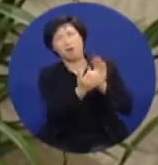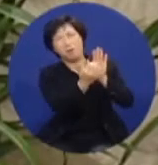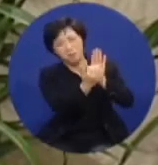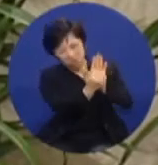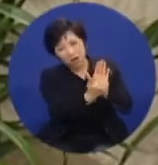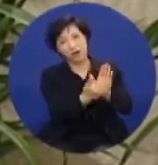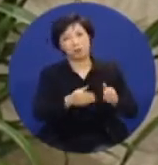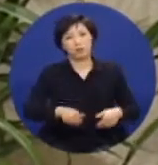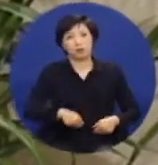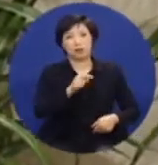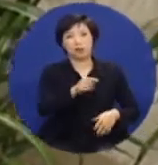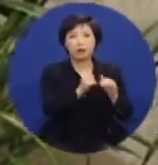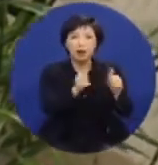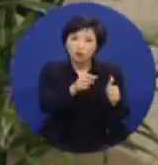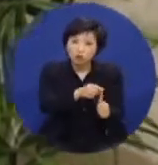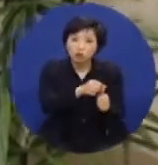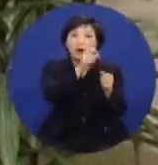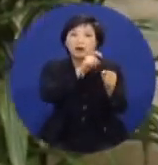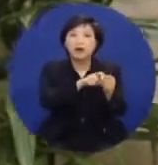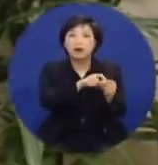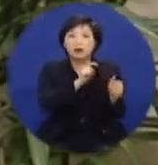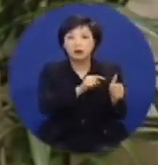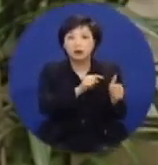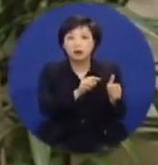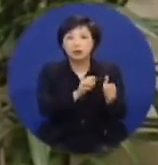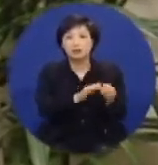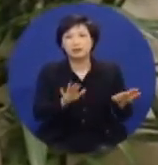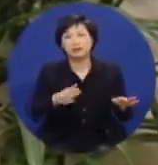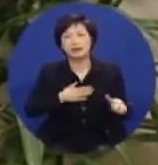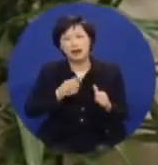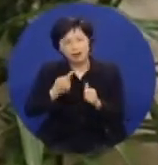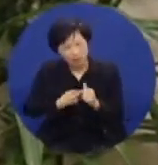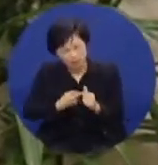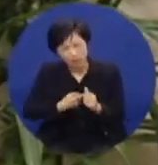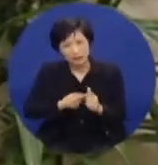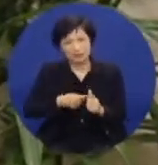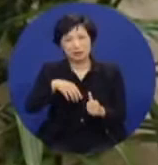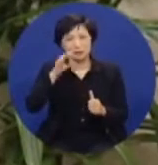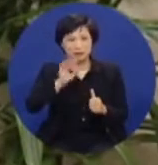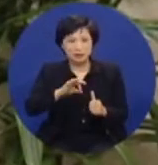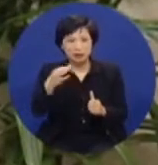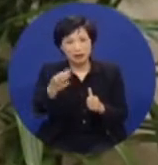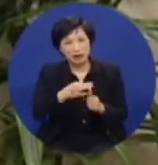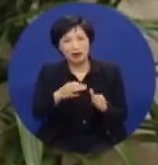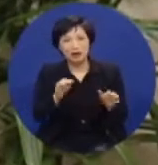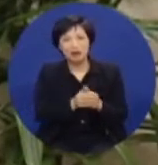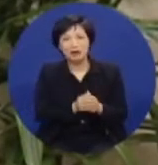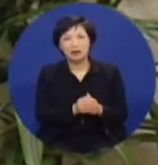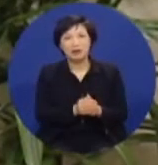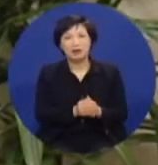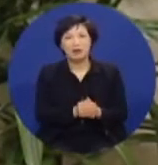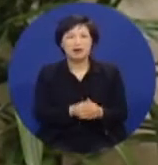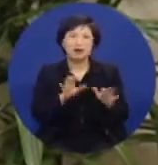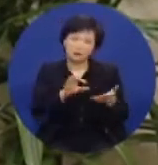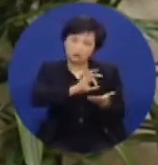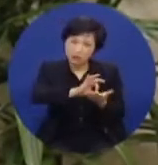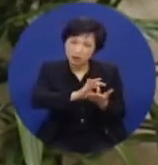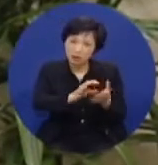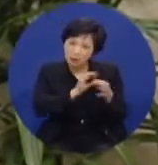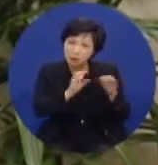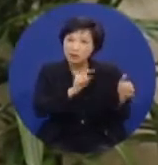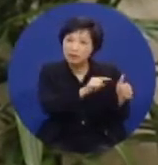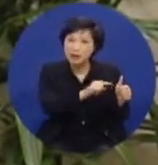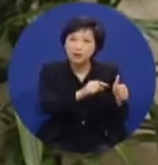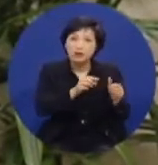그 사람 살렸는데 요것도 좀 멸시 없던 무심 어떤 둔 이란 성남시 그 사람을